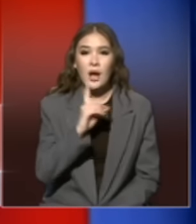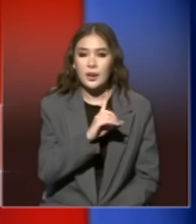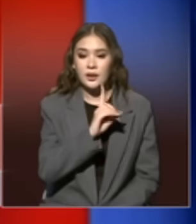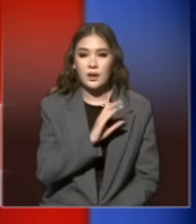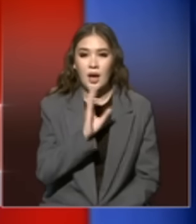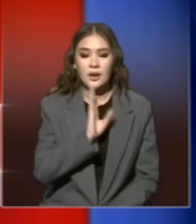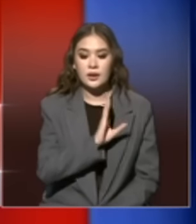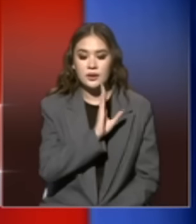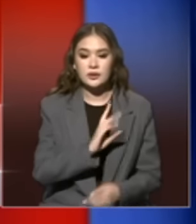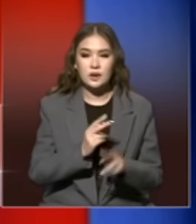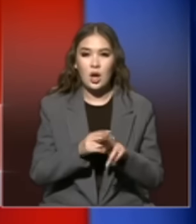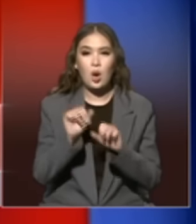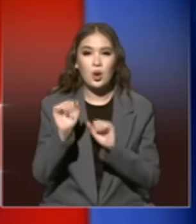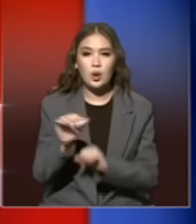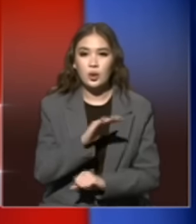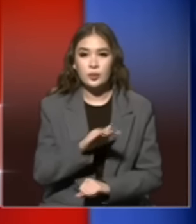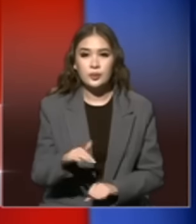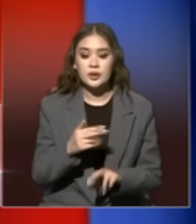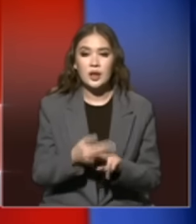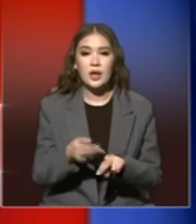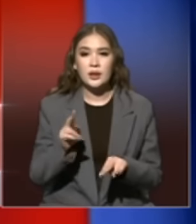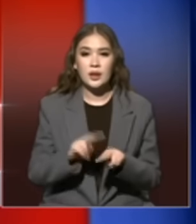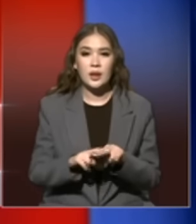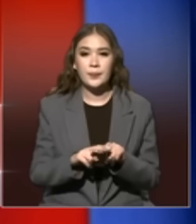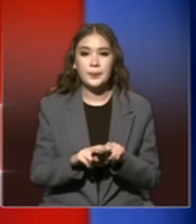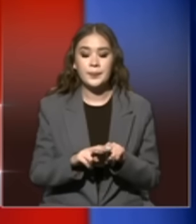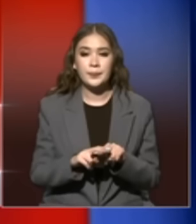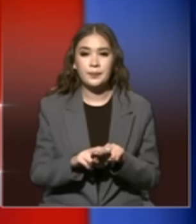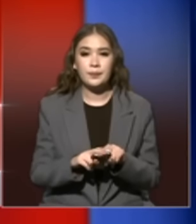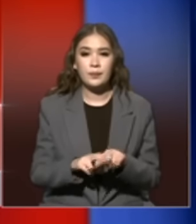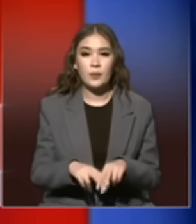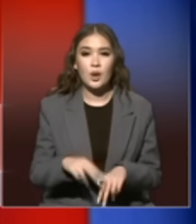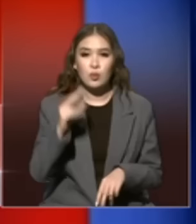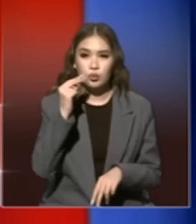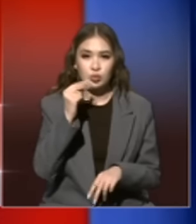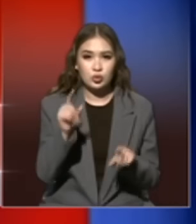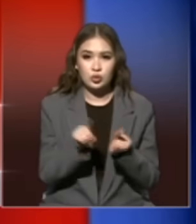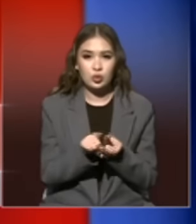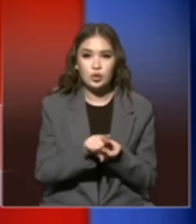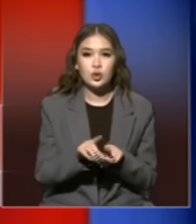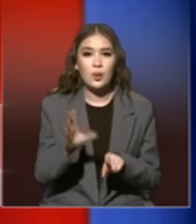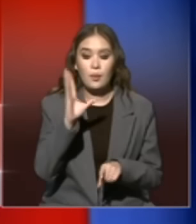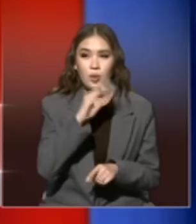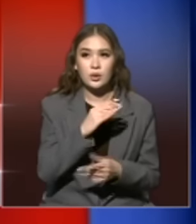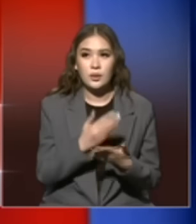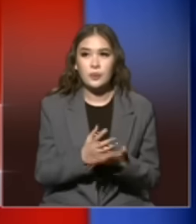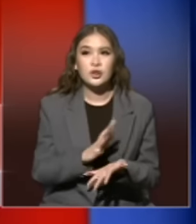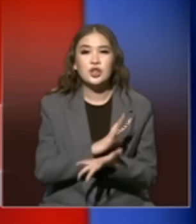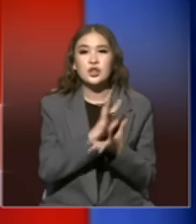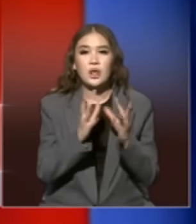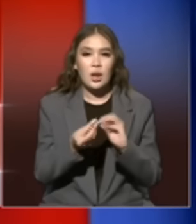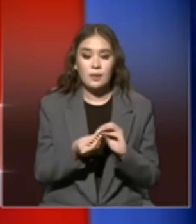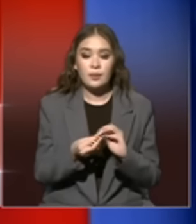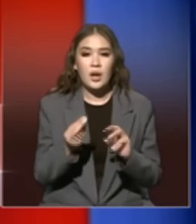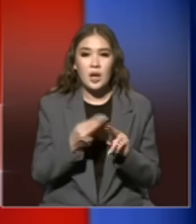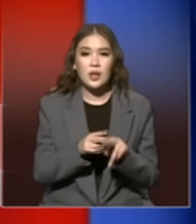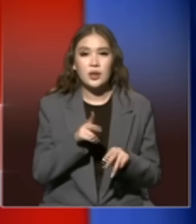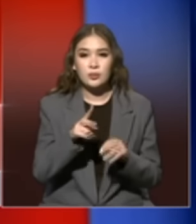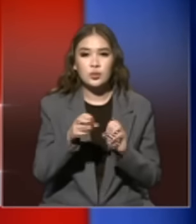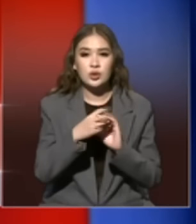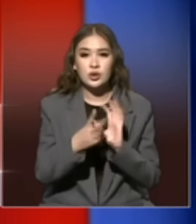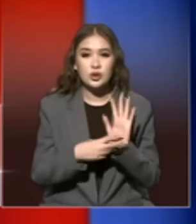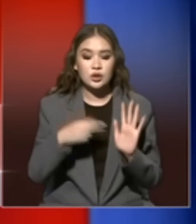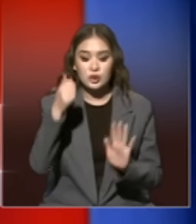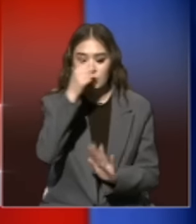ұрып соғу жеген жаза, ол жерде әйел адамды қорғау емес. Мысалы, ер адам болуы мүмкін, әйел жалпы негізі. 2017 жылға дейін